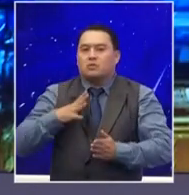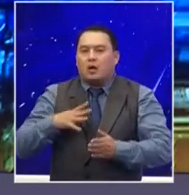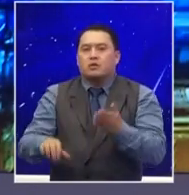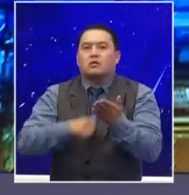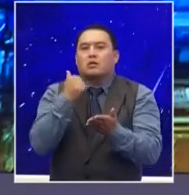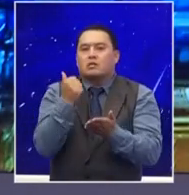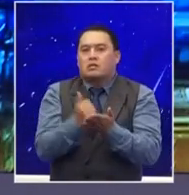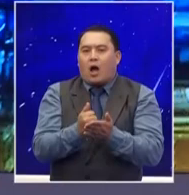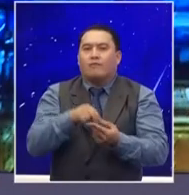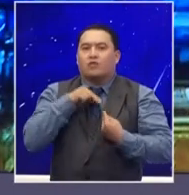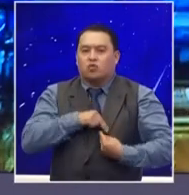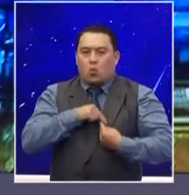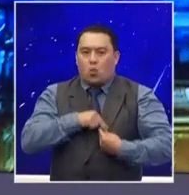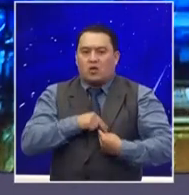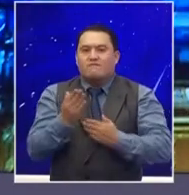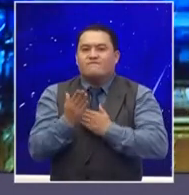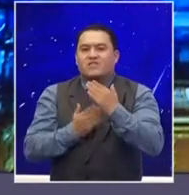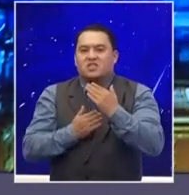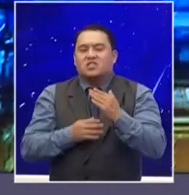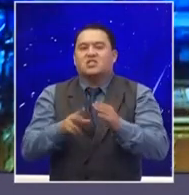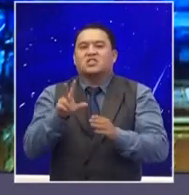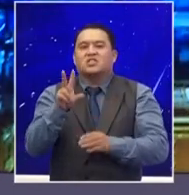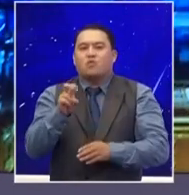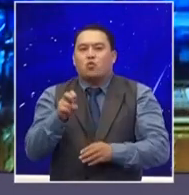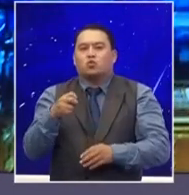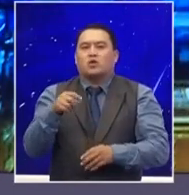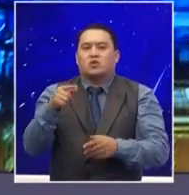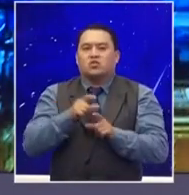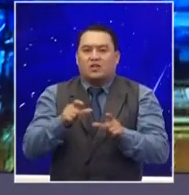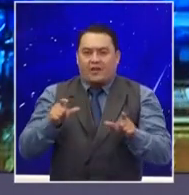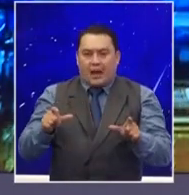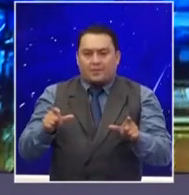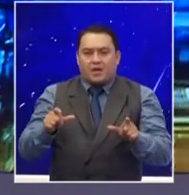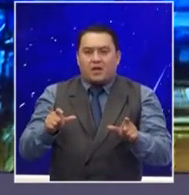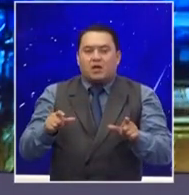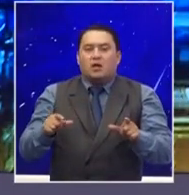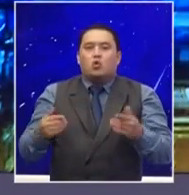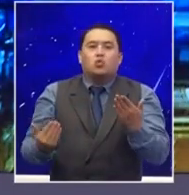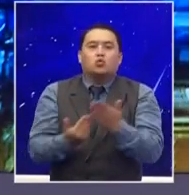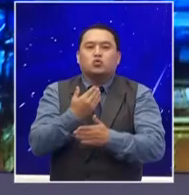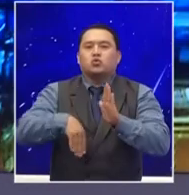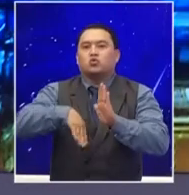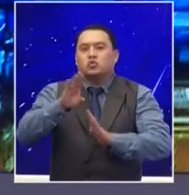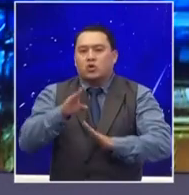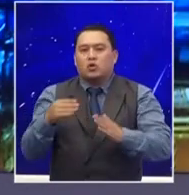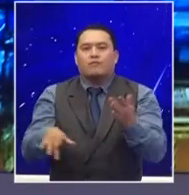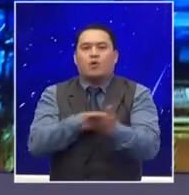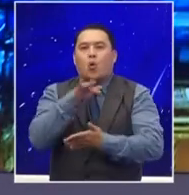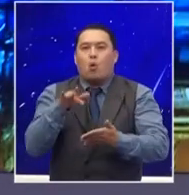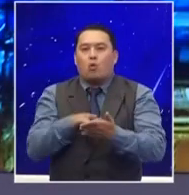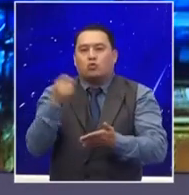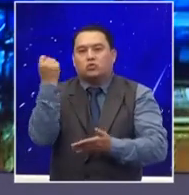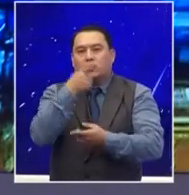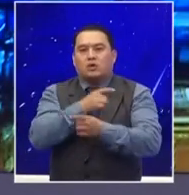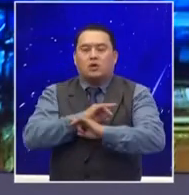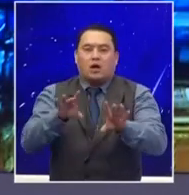Государственная программа стала платформой и для трудоустройства свыше 200 граждан. Об инфраструктурных новшествах моногорода